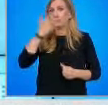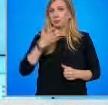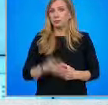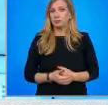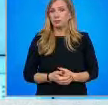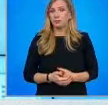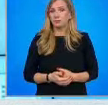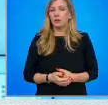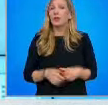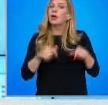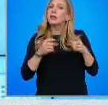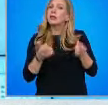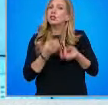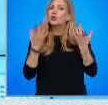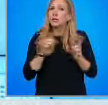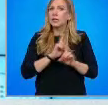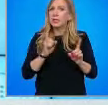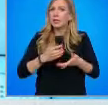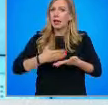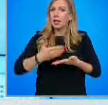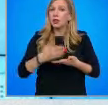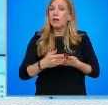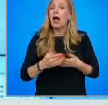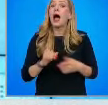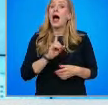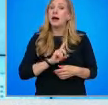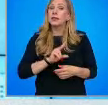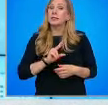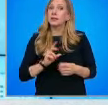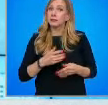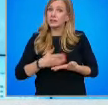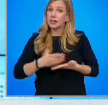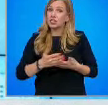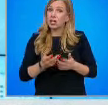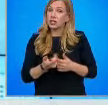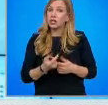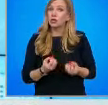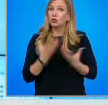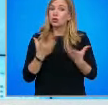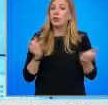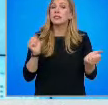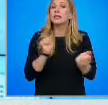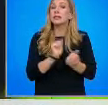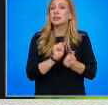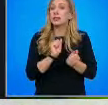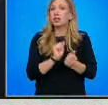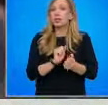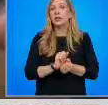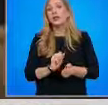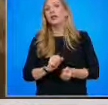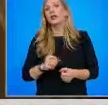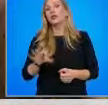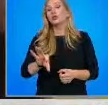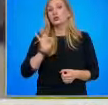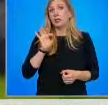наркотици. Не, случаите не са зачестили, а зачестиха случаите, в които са заловени от служители на МВР, други служители на МВР, които правят